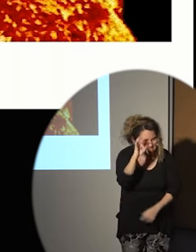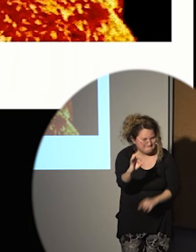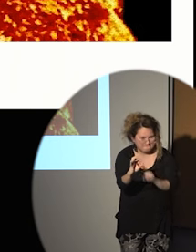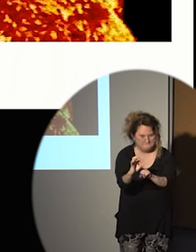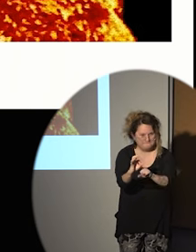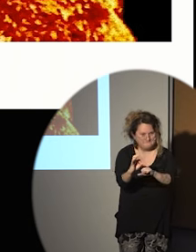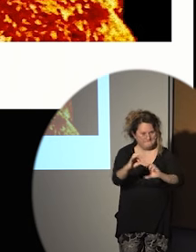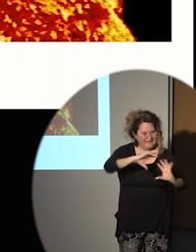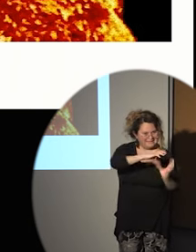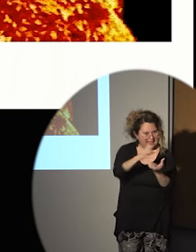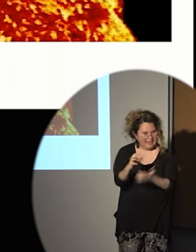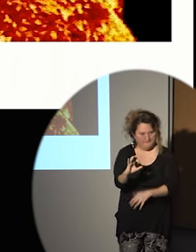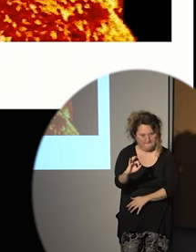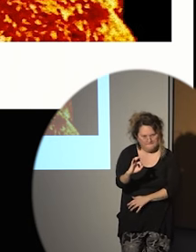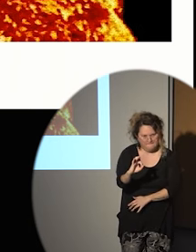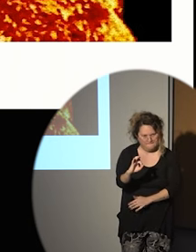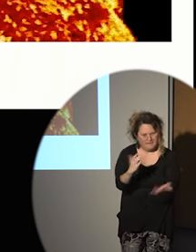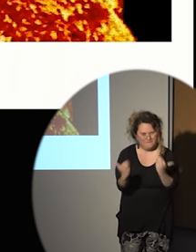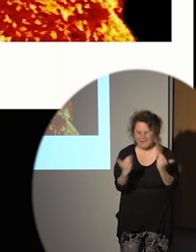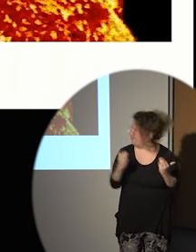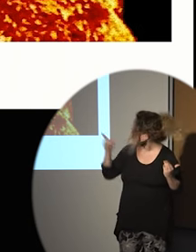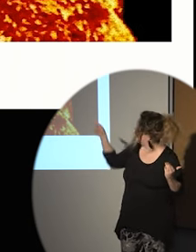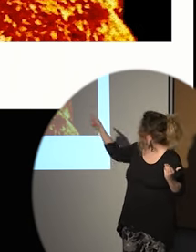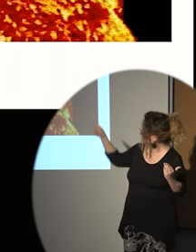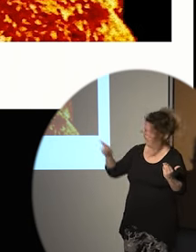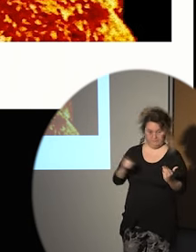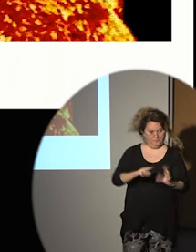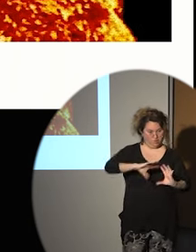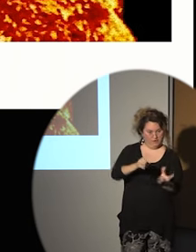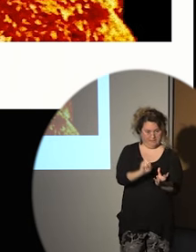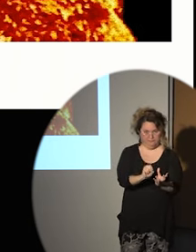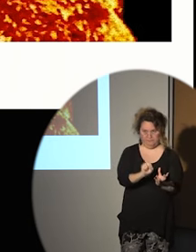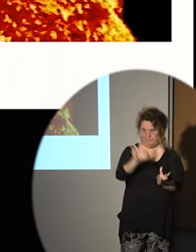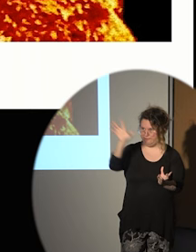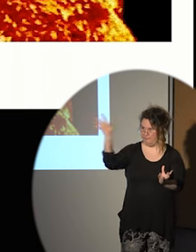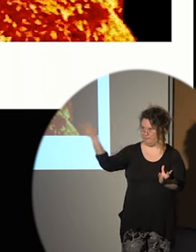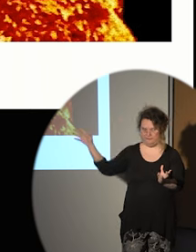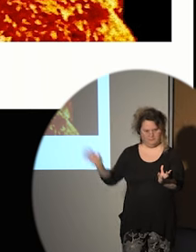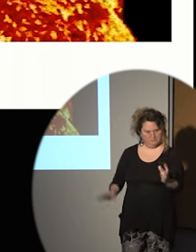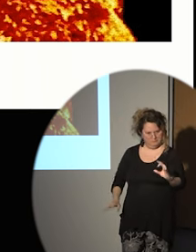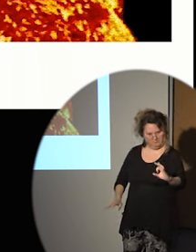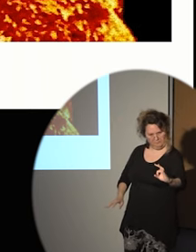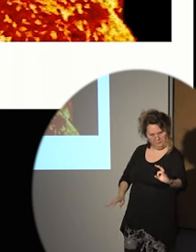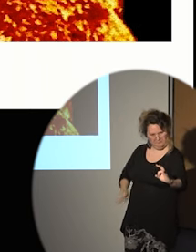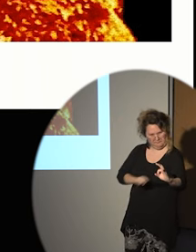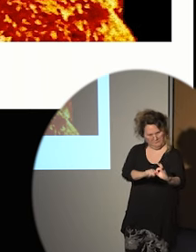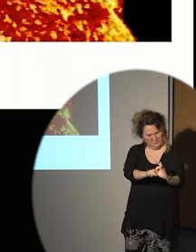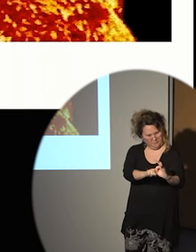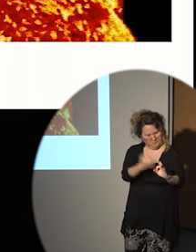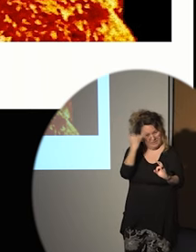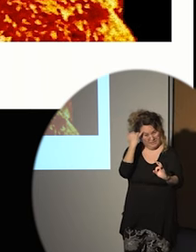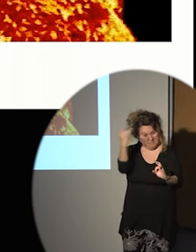solaire. Nous vivons sur une planète qui est absolument minuscule, et l'atmosphère qui entoure cette planète est encore plus